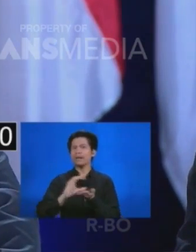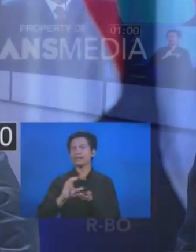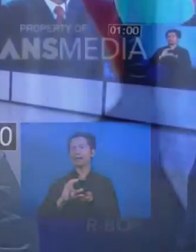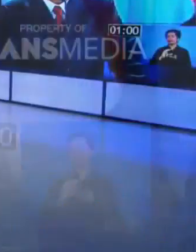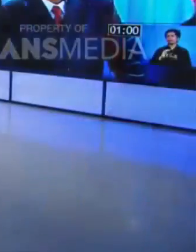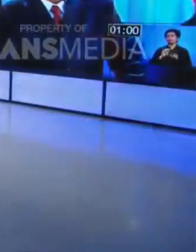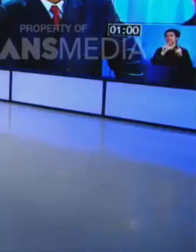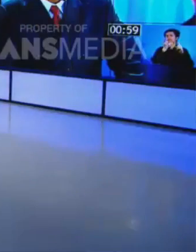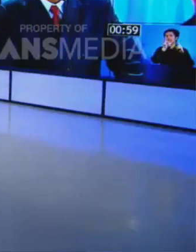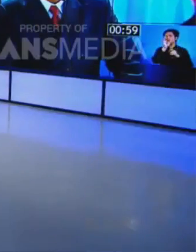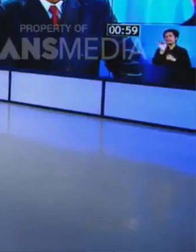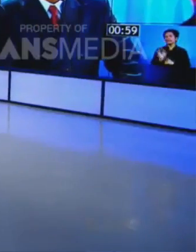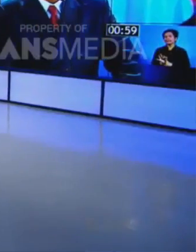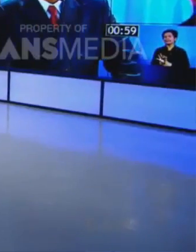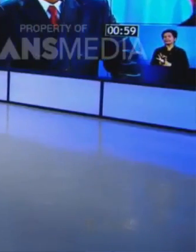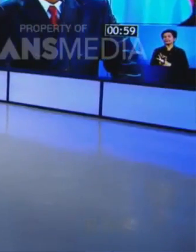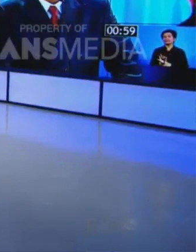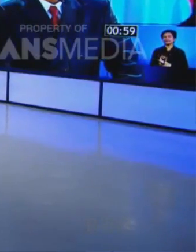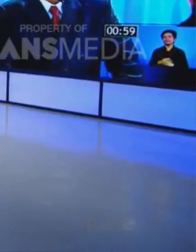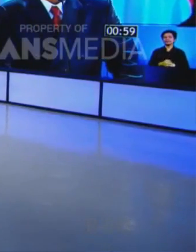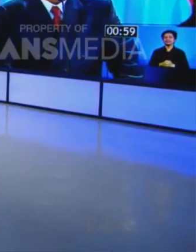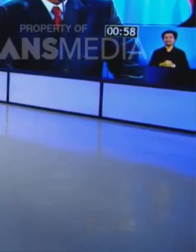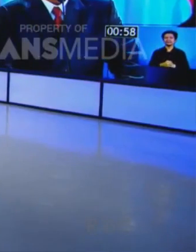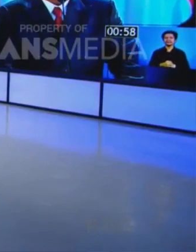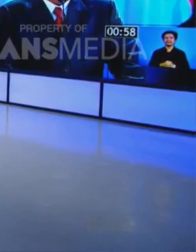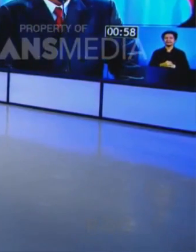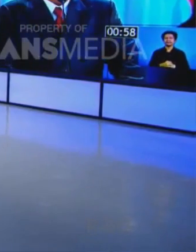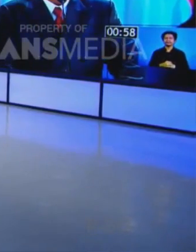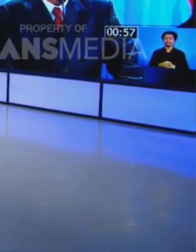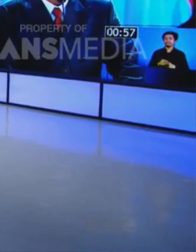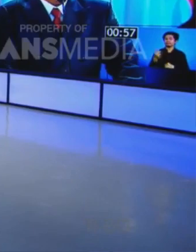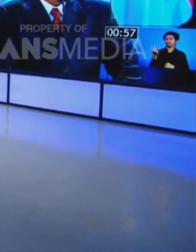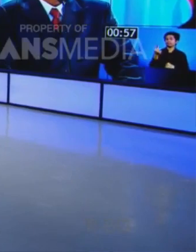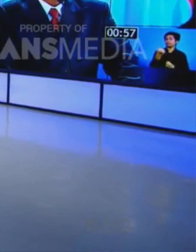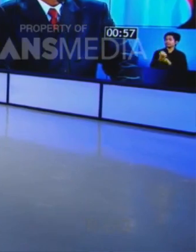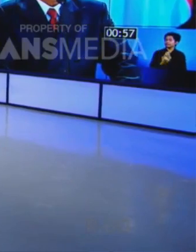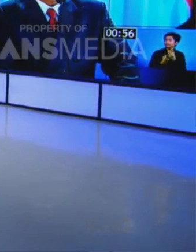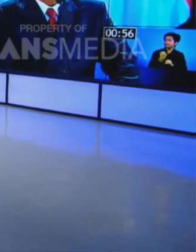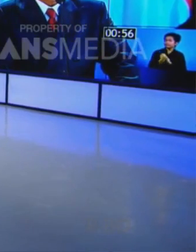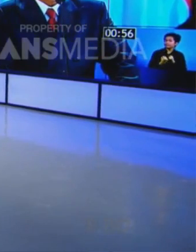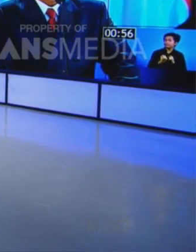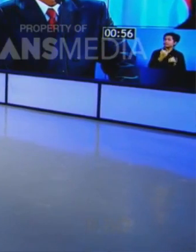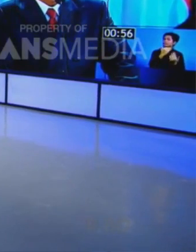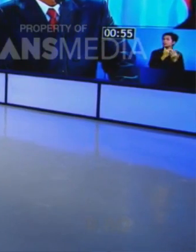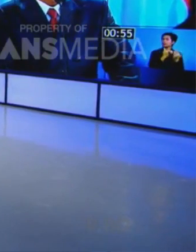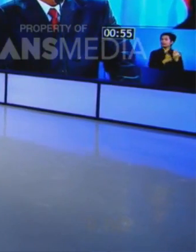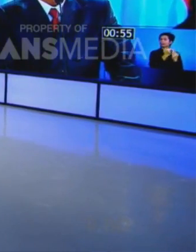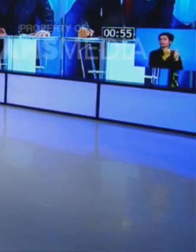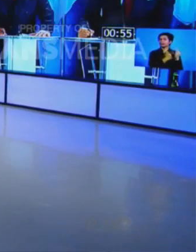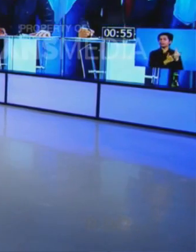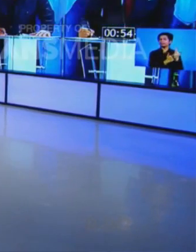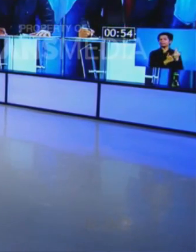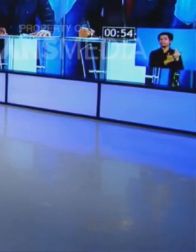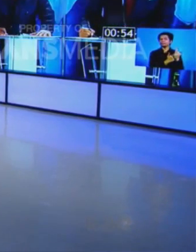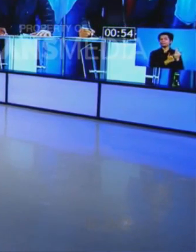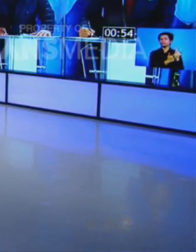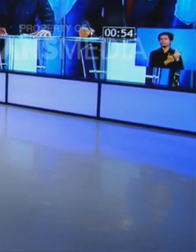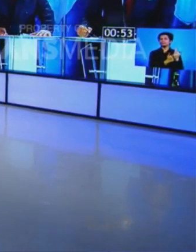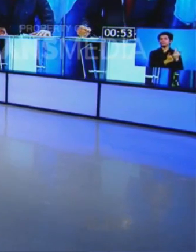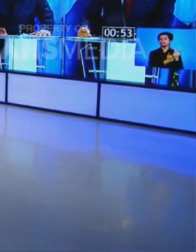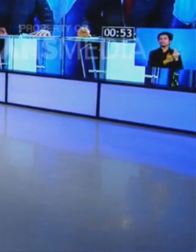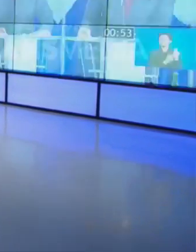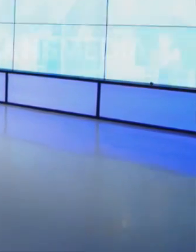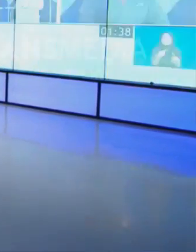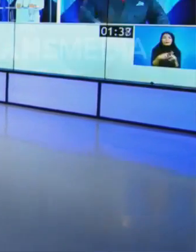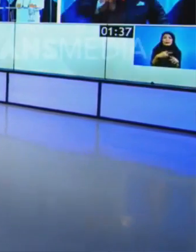eh apa namanya gestur voice percakapan yang ditampilkan oleh Pak Prabowo kalau kita amatin dari awal sampai akhir bahkan di debat